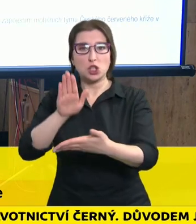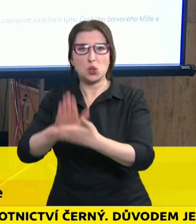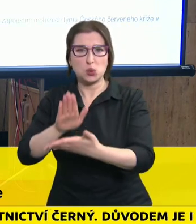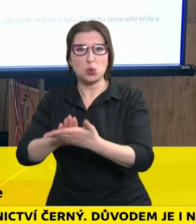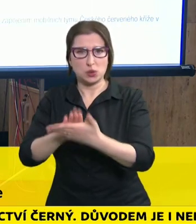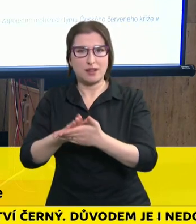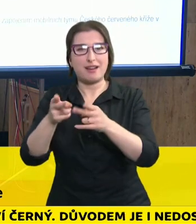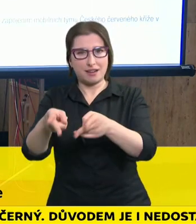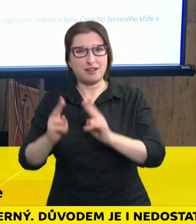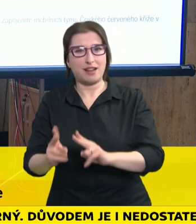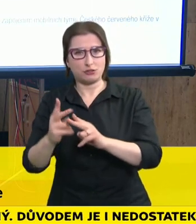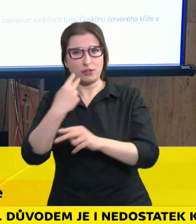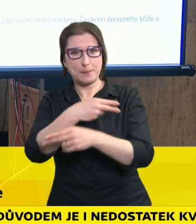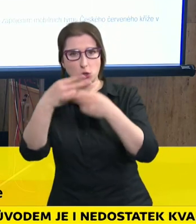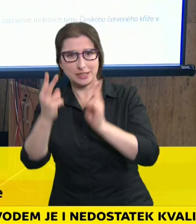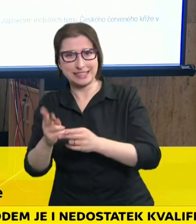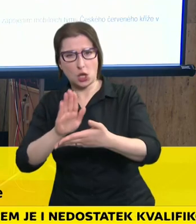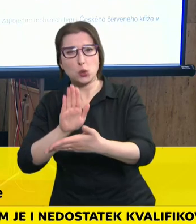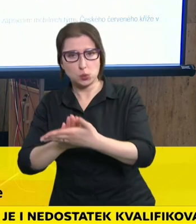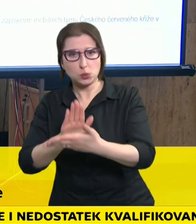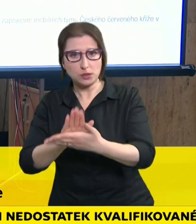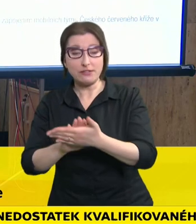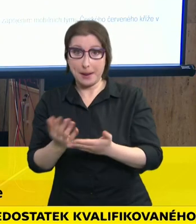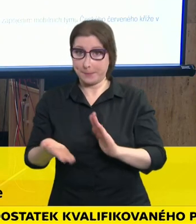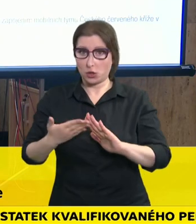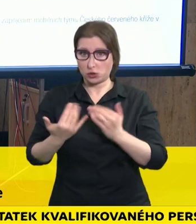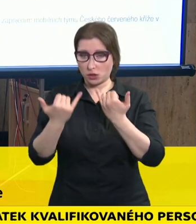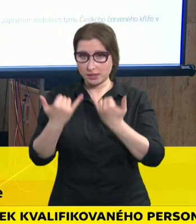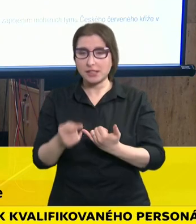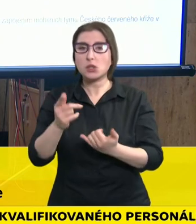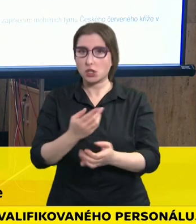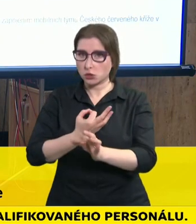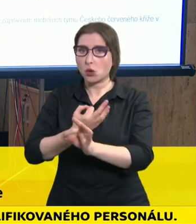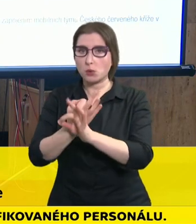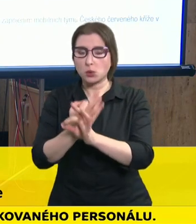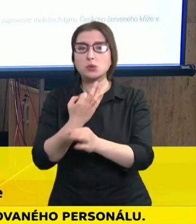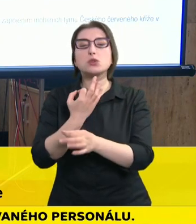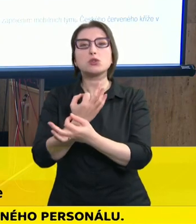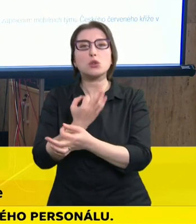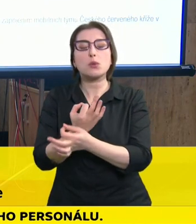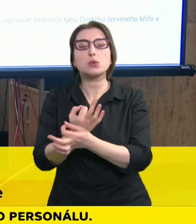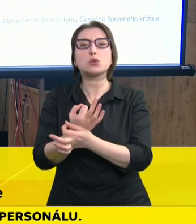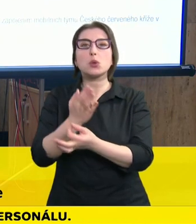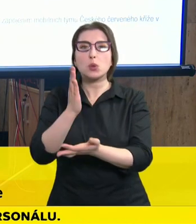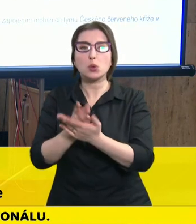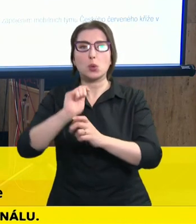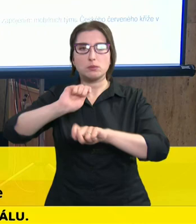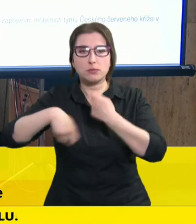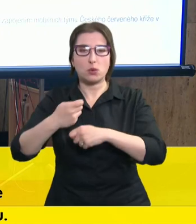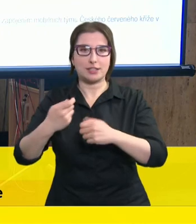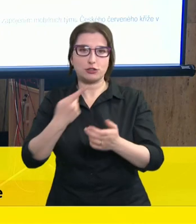což je to téma, ke kterému se tu dnes setkáváme, tak doporučujeme zřídit pracoviště neodkladné péče typu